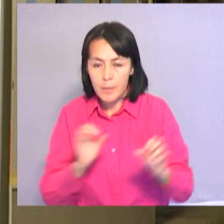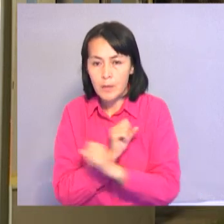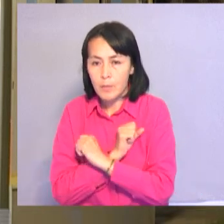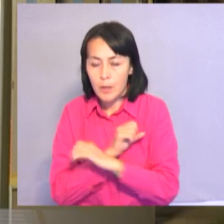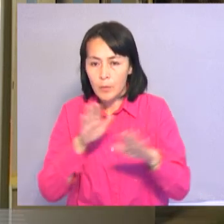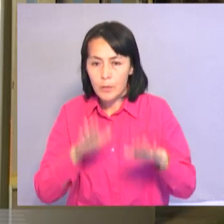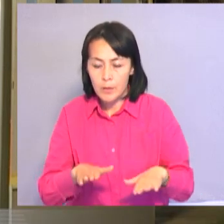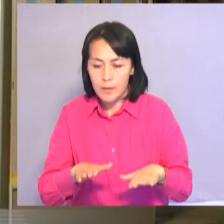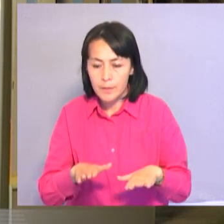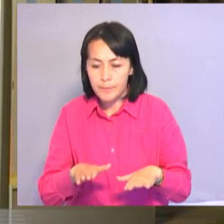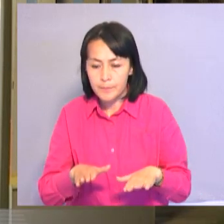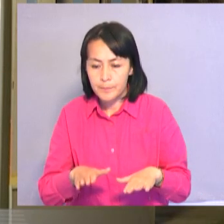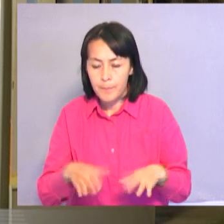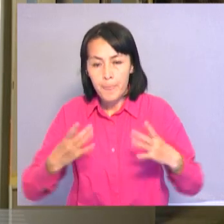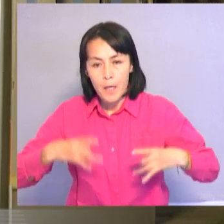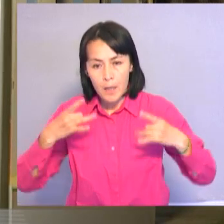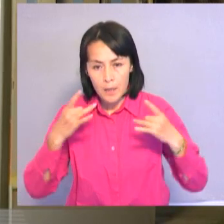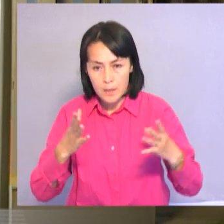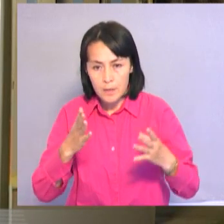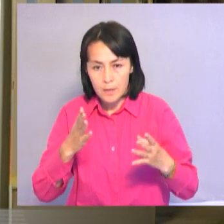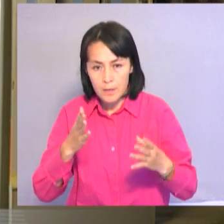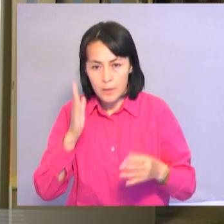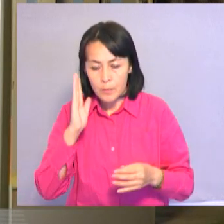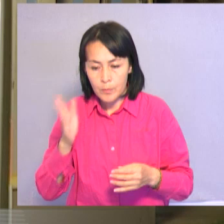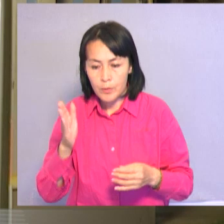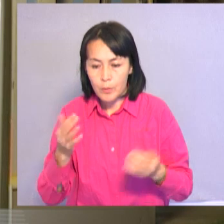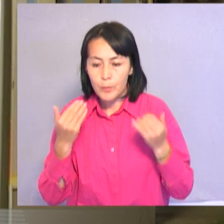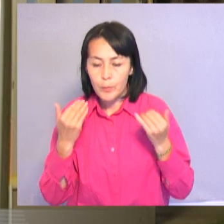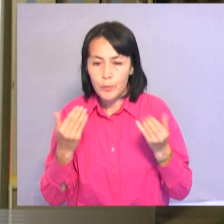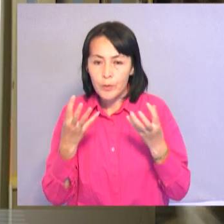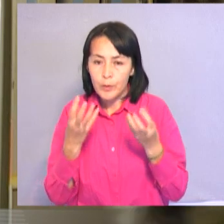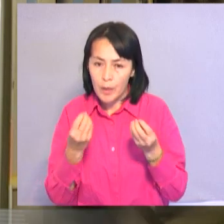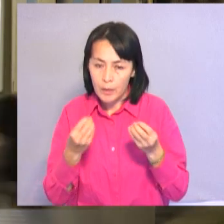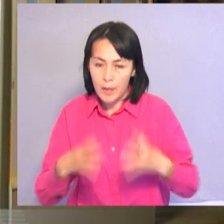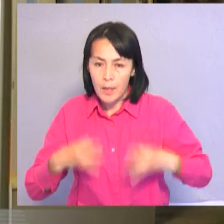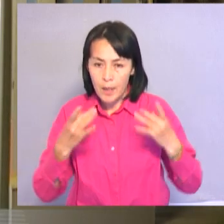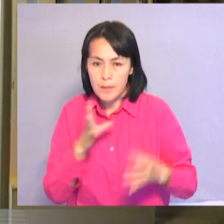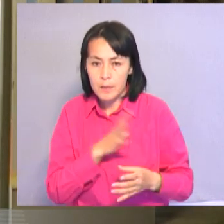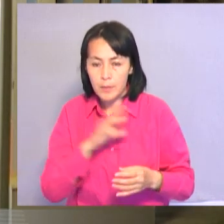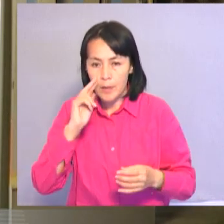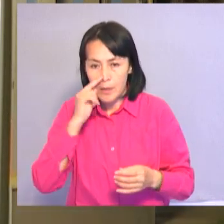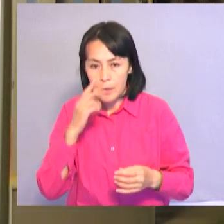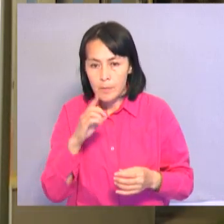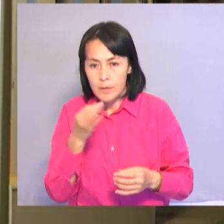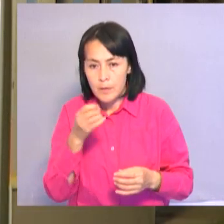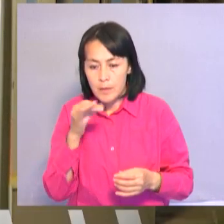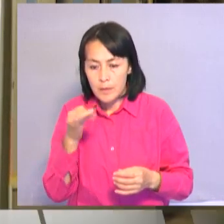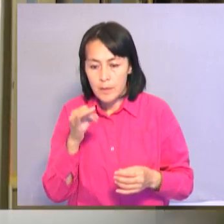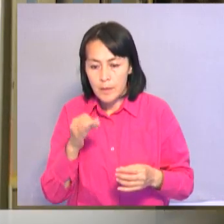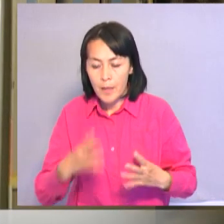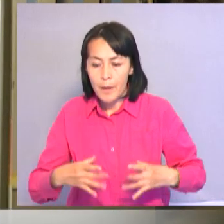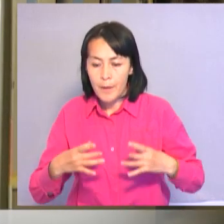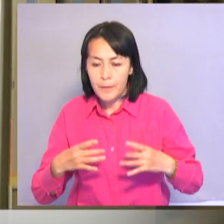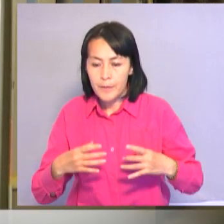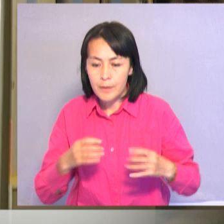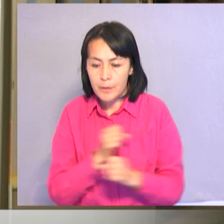зоналарда концерттер беріп жатырмыз. Бүгін міне кезекті концертіміз өтті Шымсити паркінде.